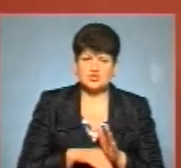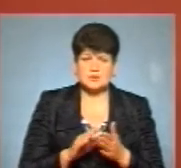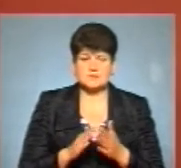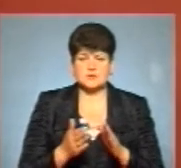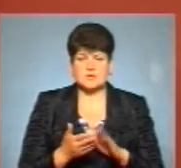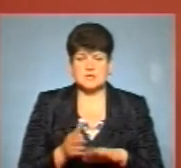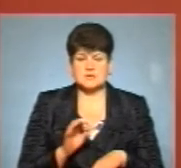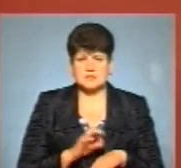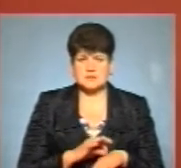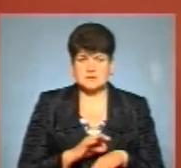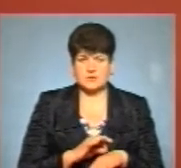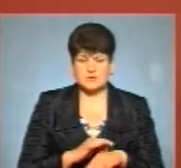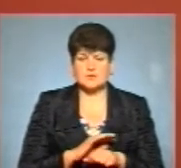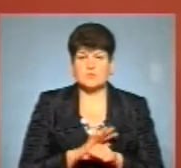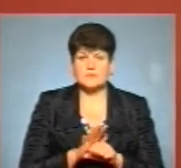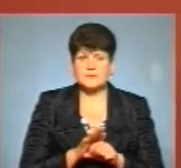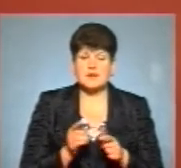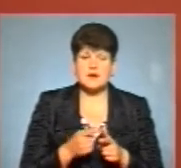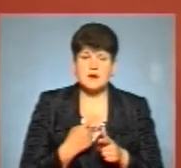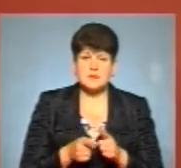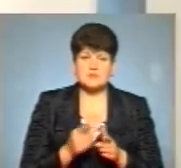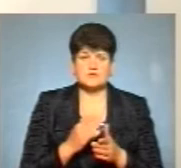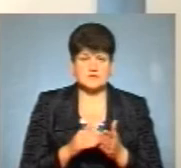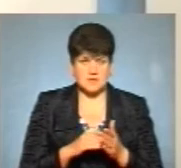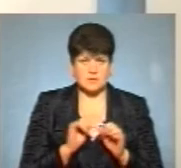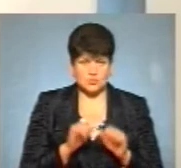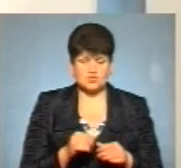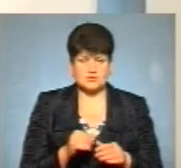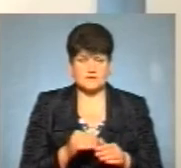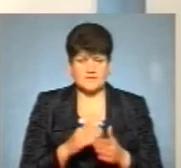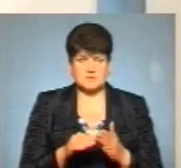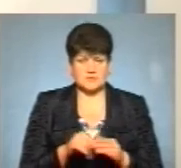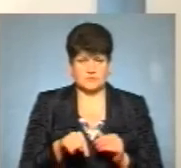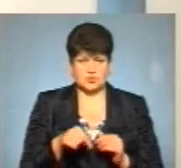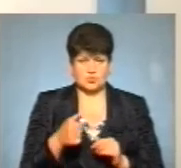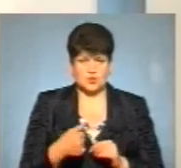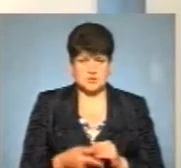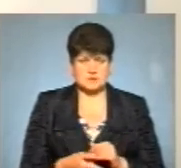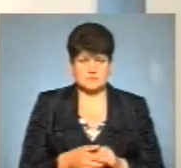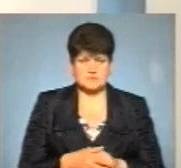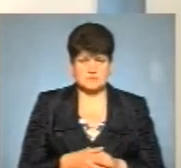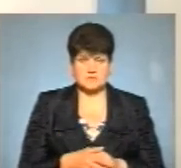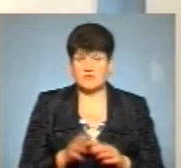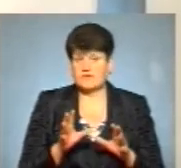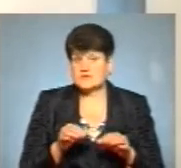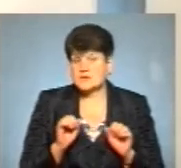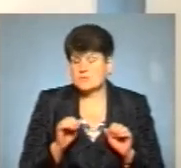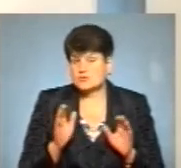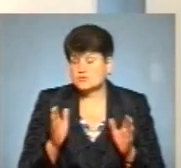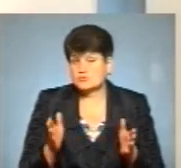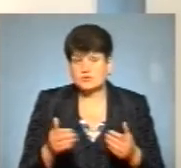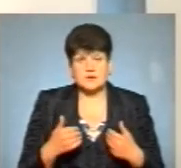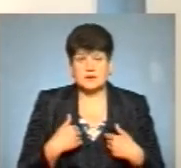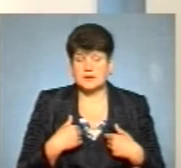на захворювання на ковід або взагалі його можуть скасувати цьогоріч? Все може бути. Я не